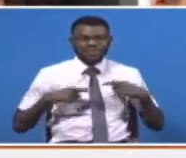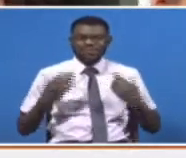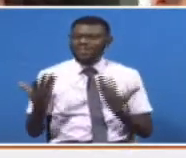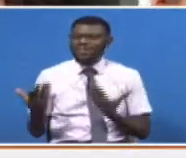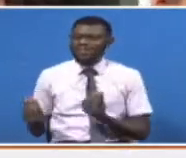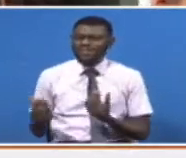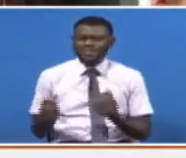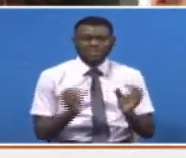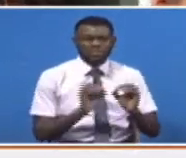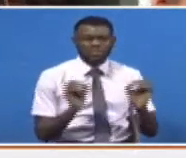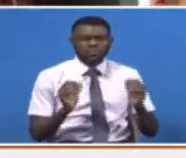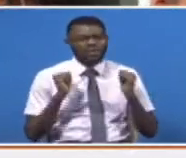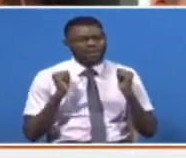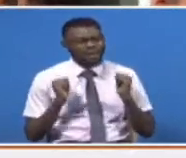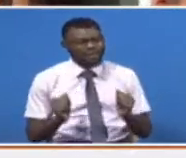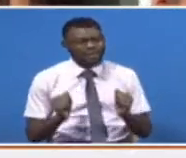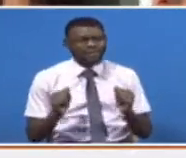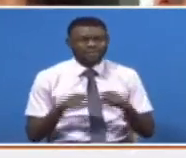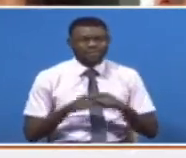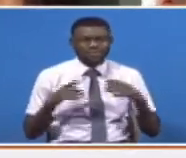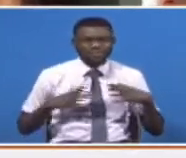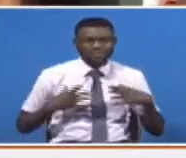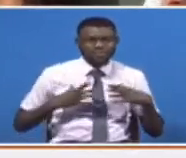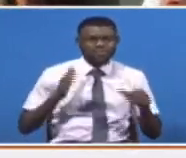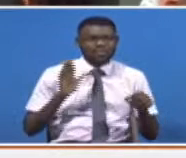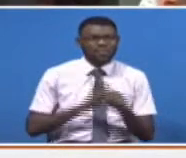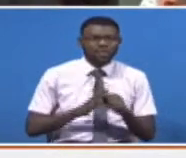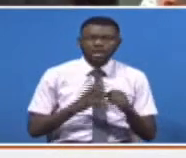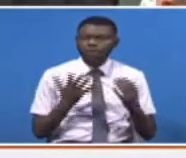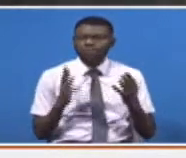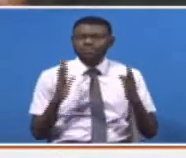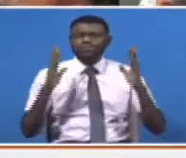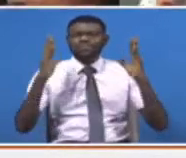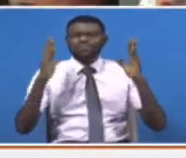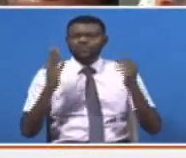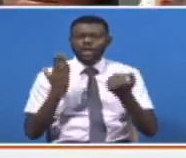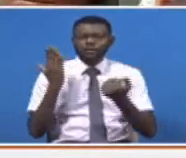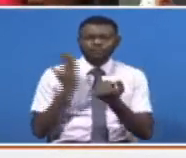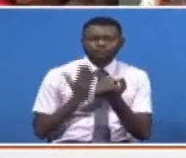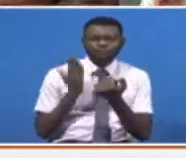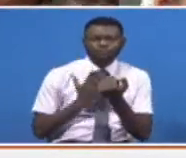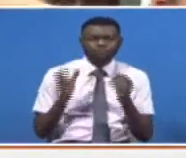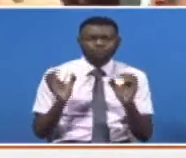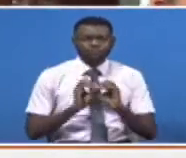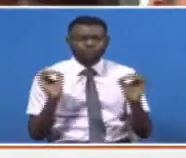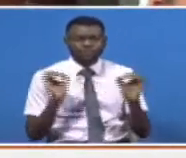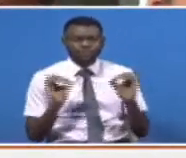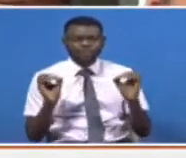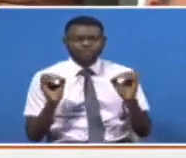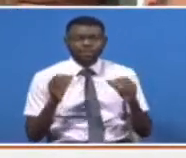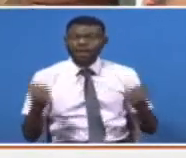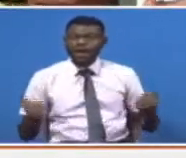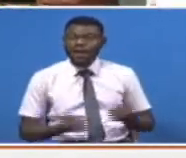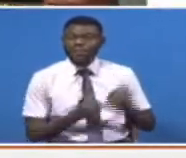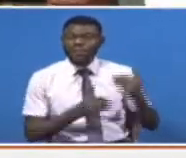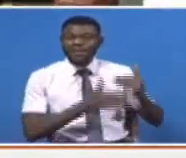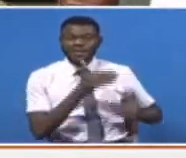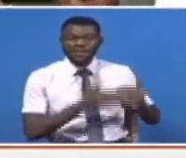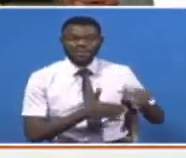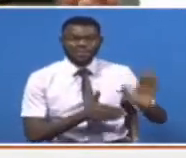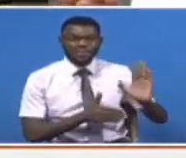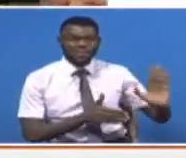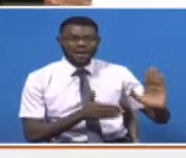ni ngumu, watu wengi Eid kwanza hawakuwa na uwezo ya kuchinja. So kama jirani yako hajakula